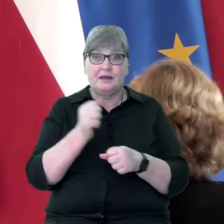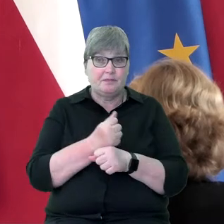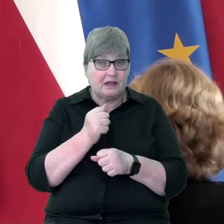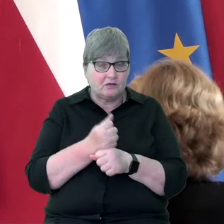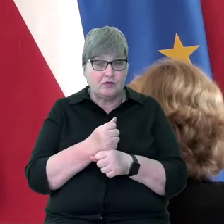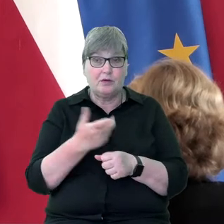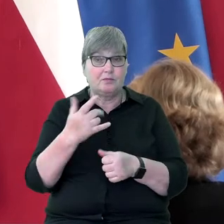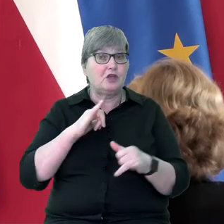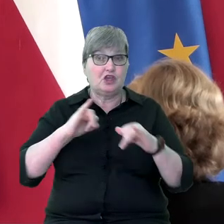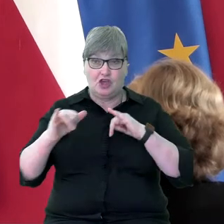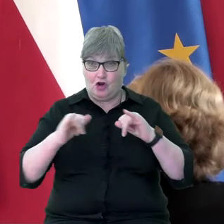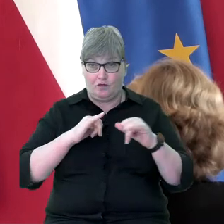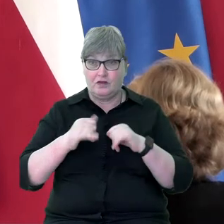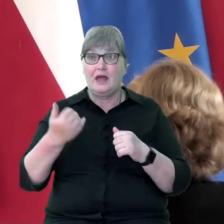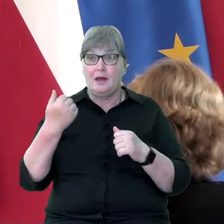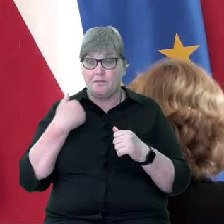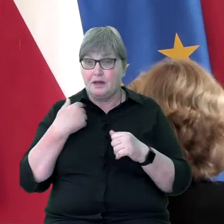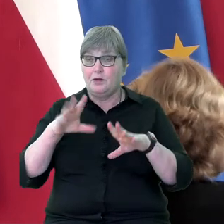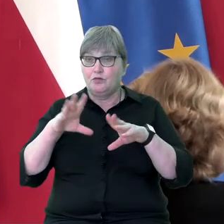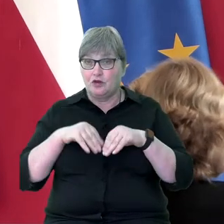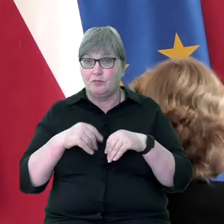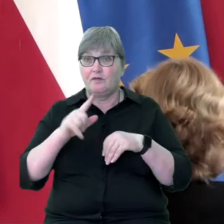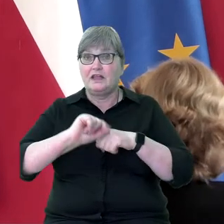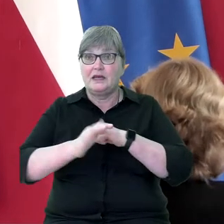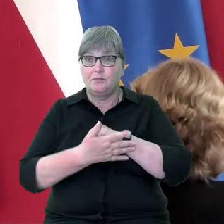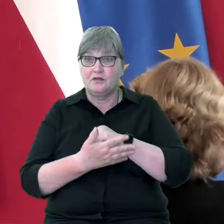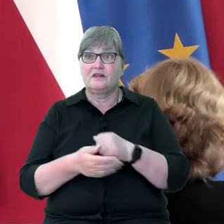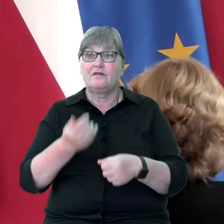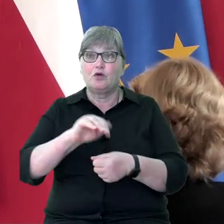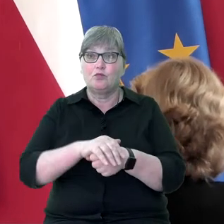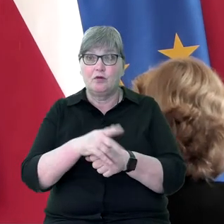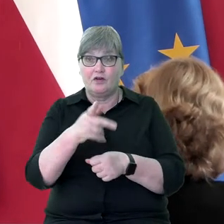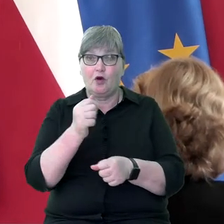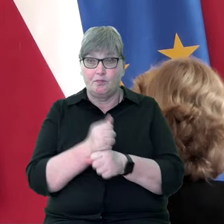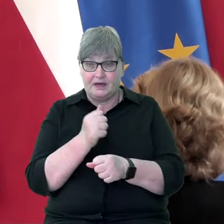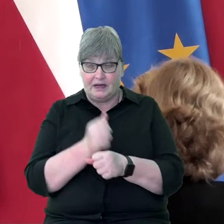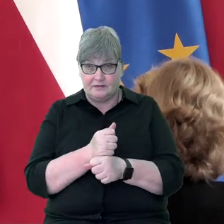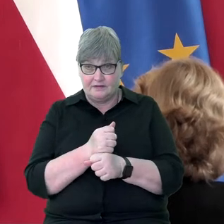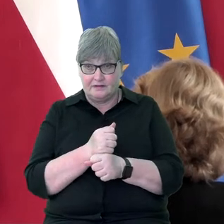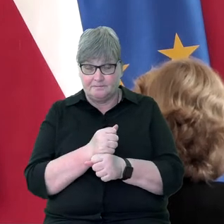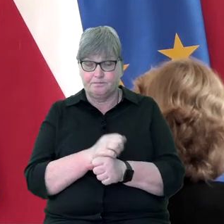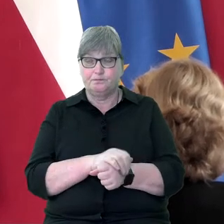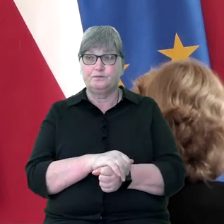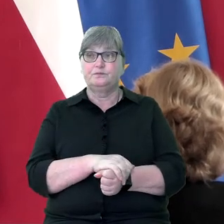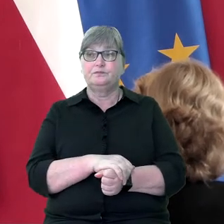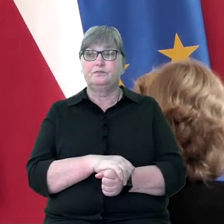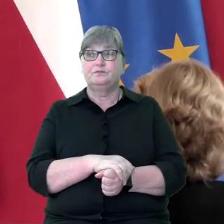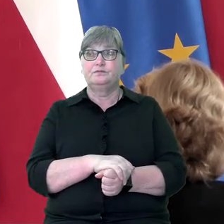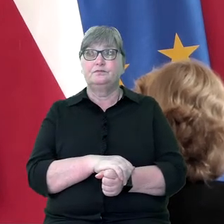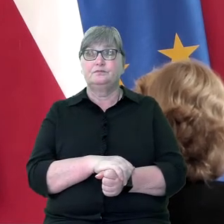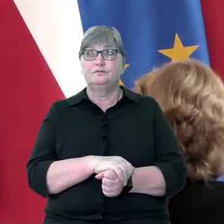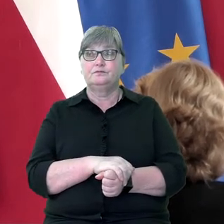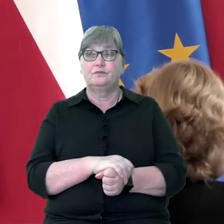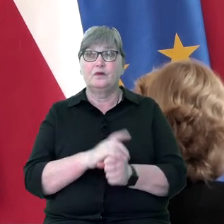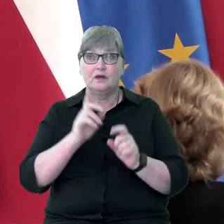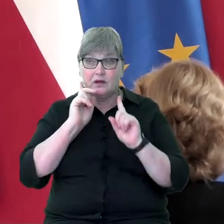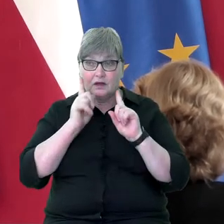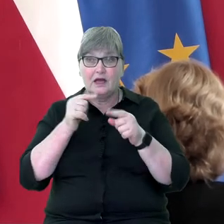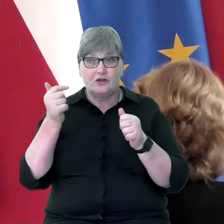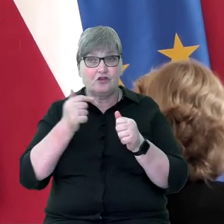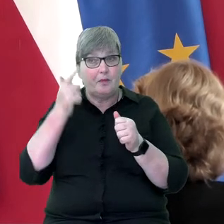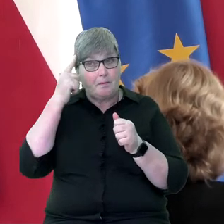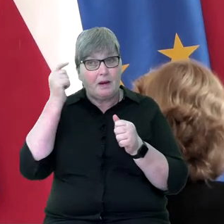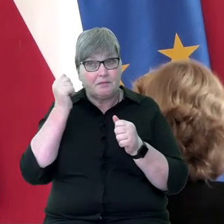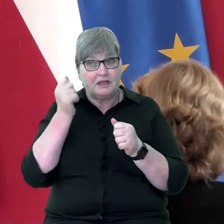na podstawie umowy o pracę, czyli była to służba kontraktowa. Oczywiście trzeba pamiętać